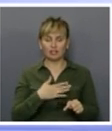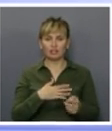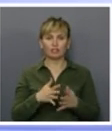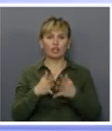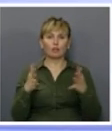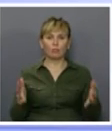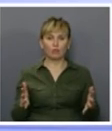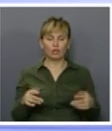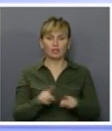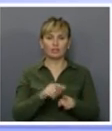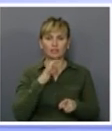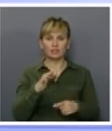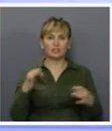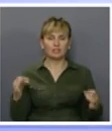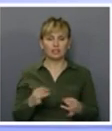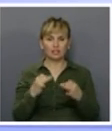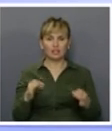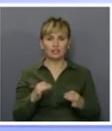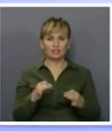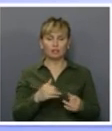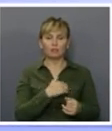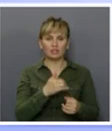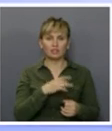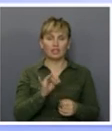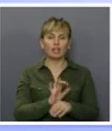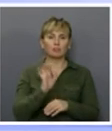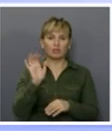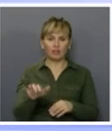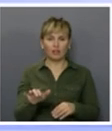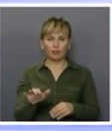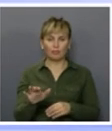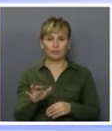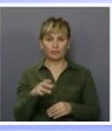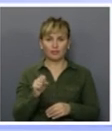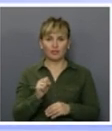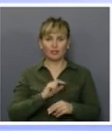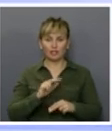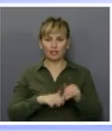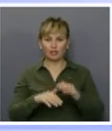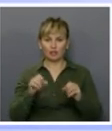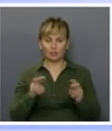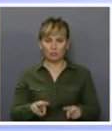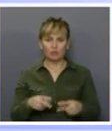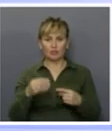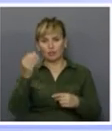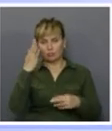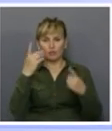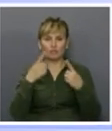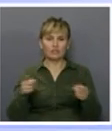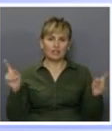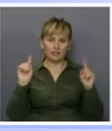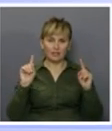наиболее, так сказать, интересных претендентов и отправляем их там, на стажировки в различные страны, в Японию, там, в Словакию,